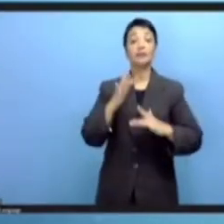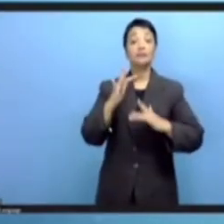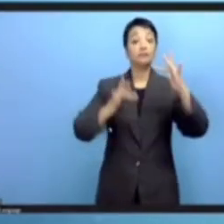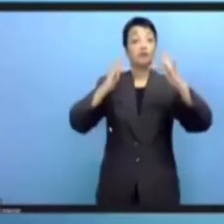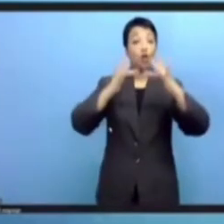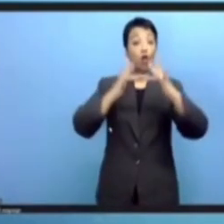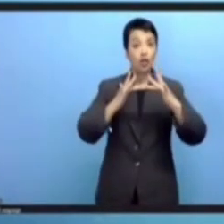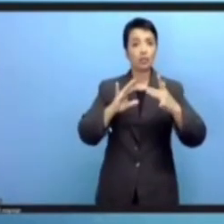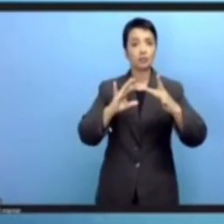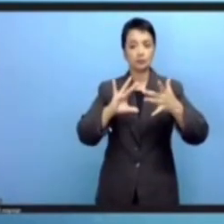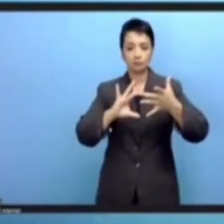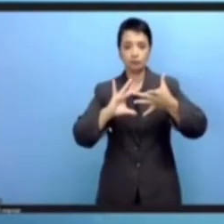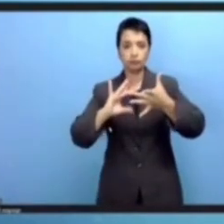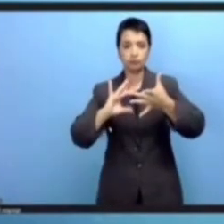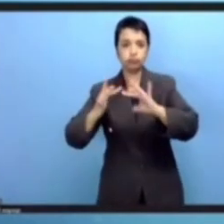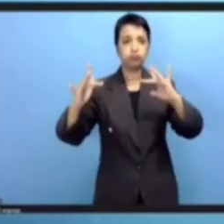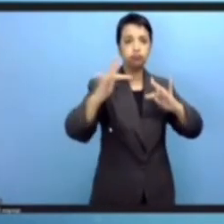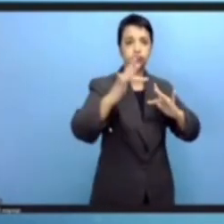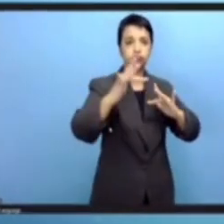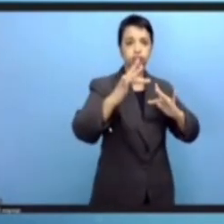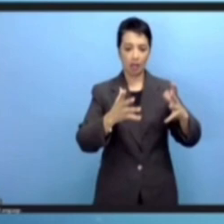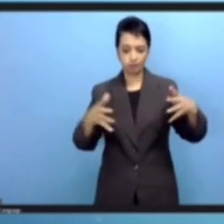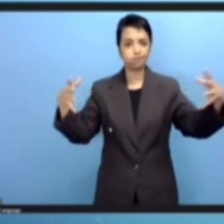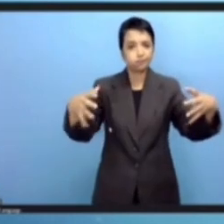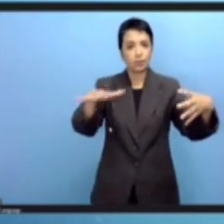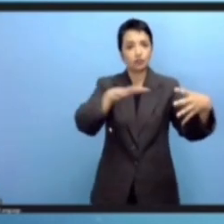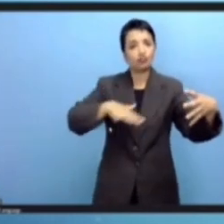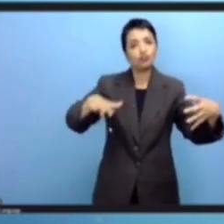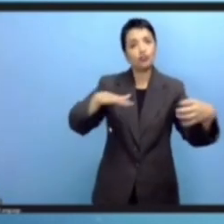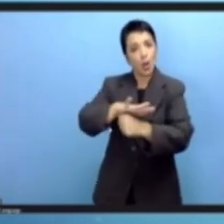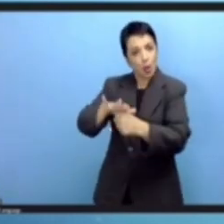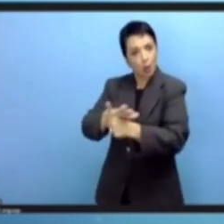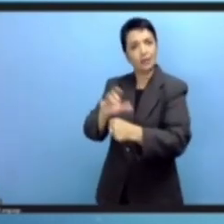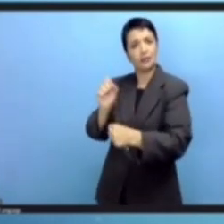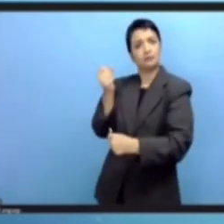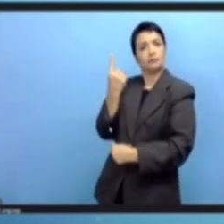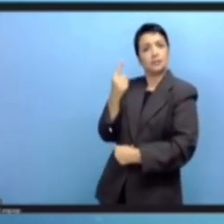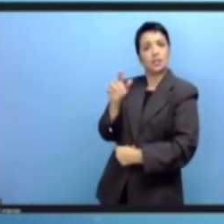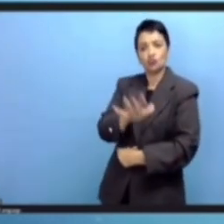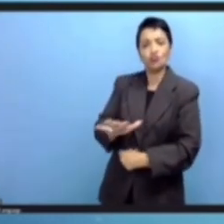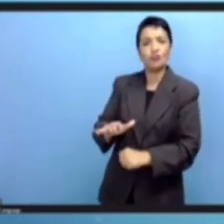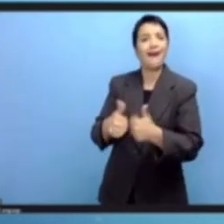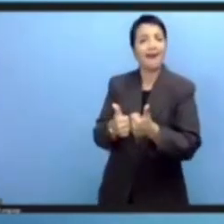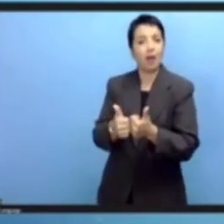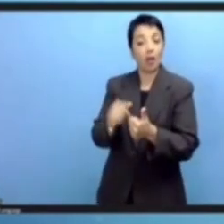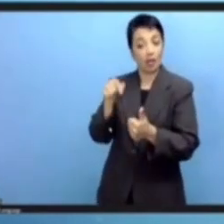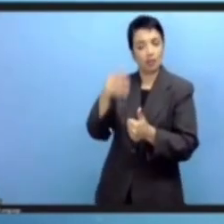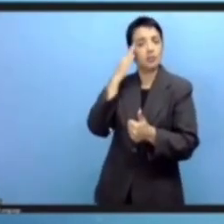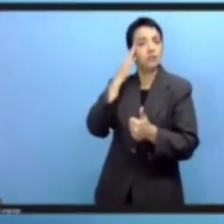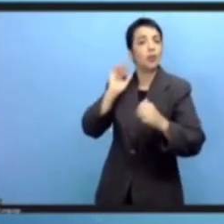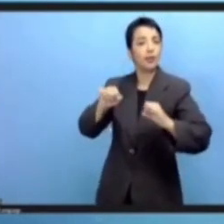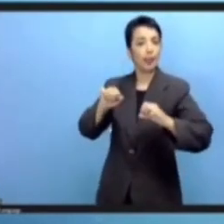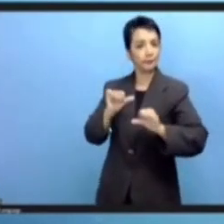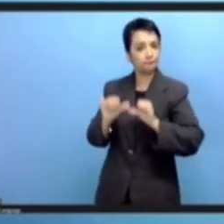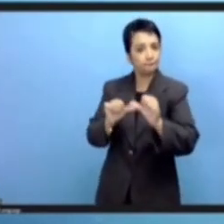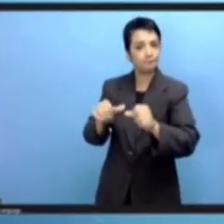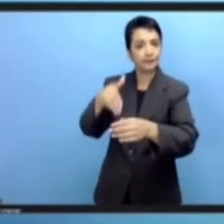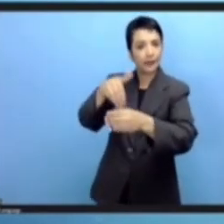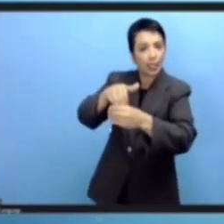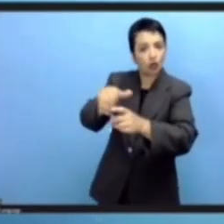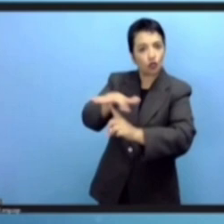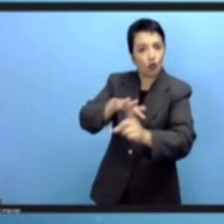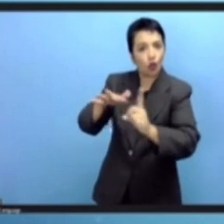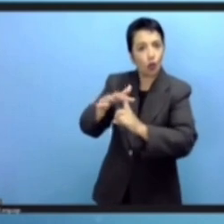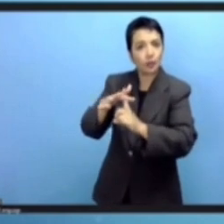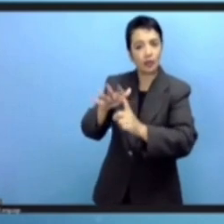l'Internet. L'écosystème des télécommunications devrait inclure des solutions locales, communautaires, pour